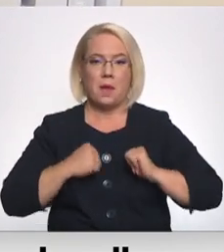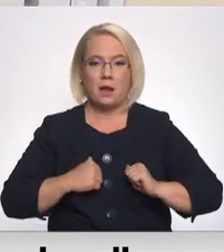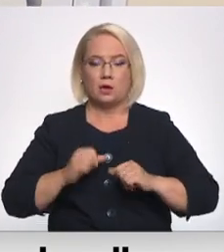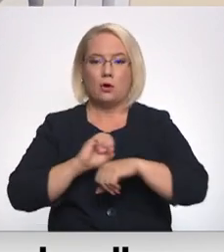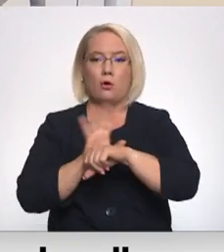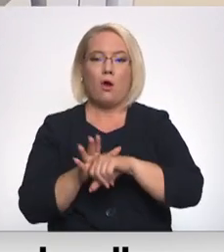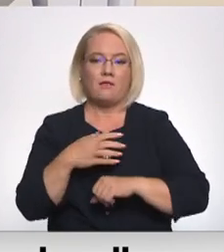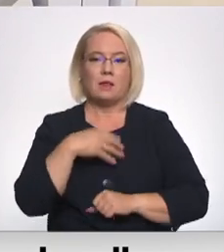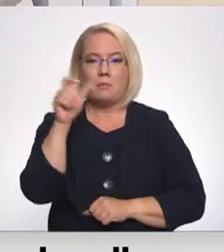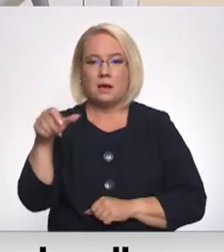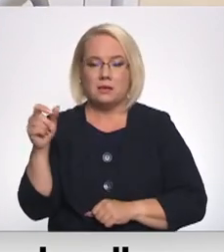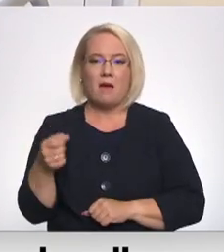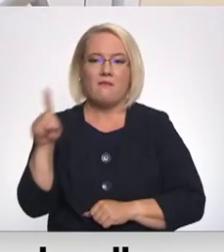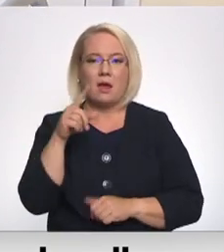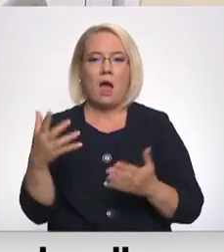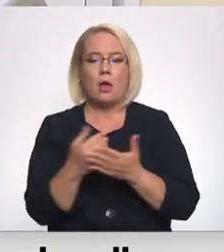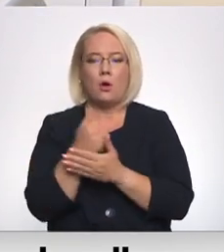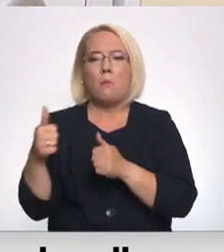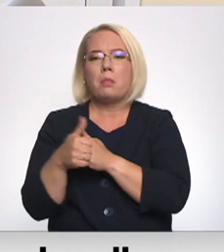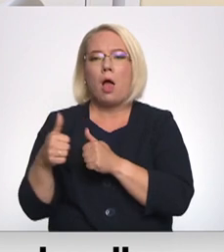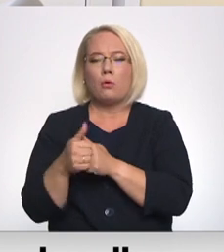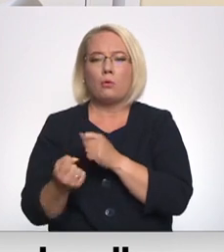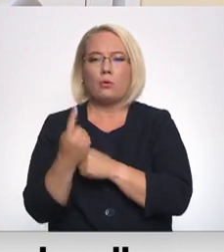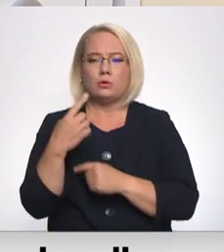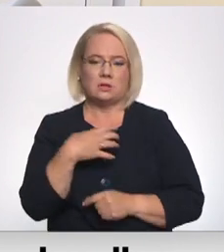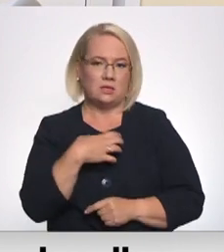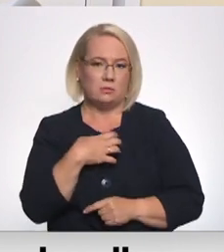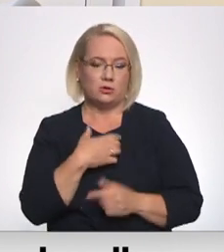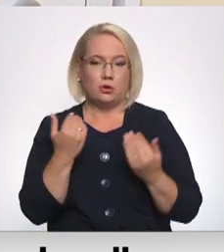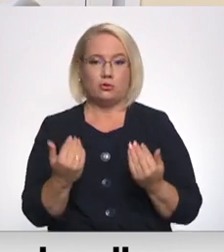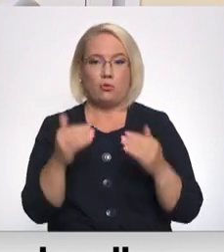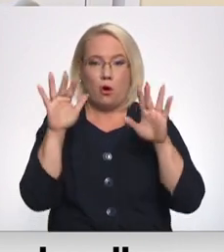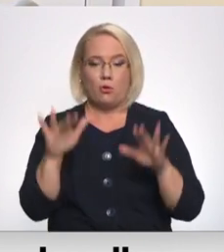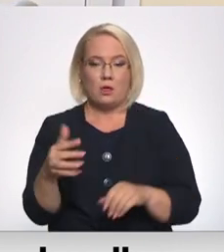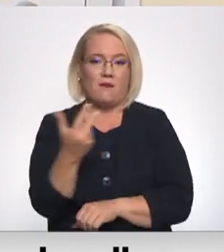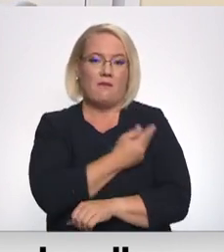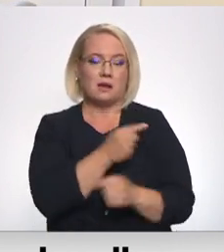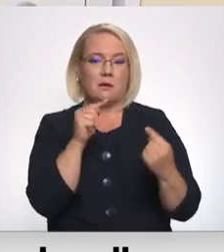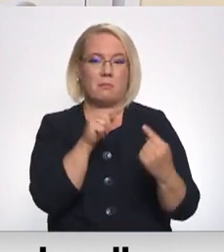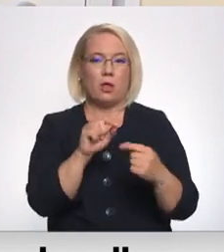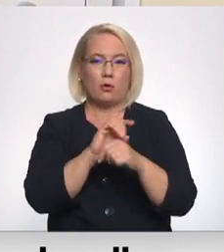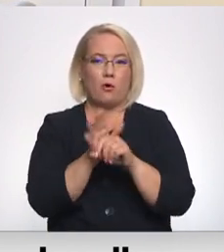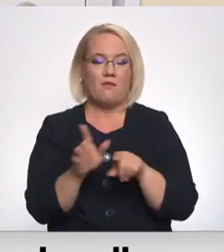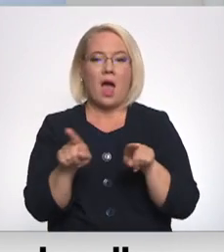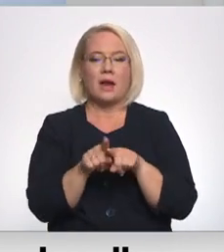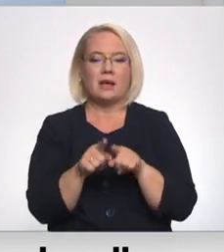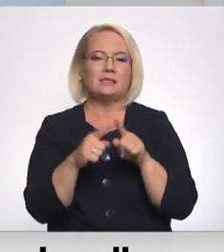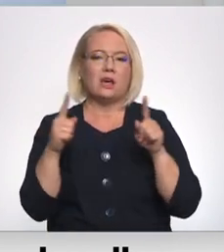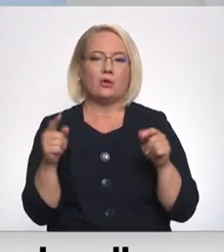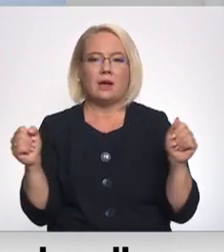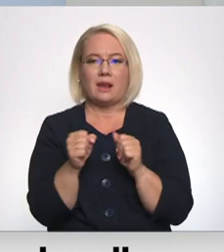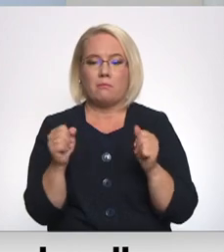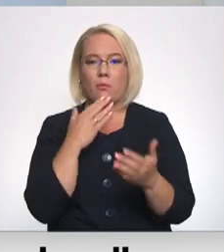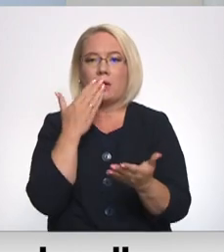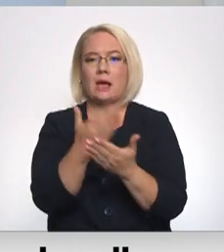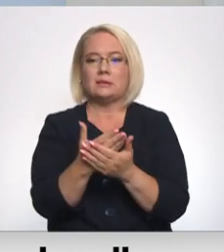Covidu pacientiem pārsvarā atrod kā blakus saslimšanu. Šoruden vakcinēties pret Covidu, līdzīgi kā pret sezonālo gripu, iesaka